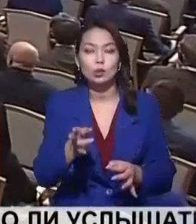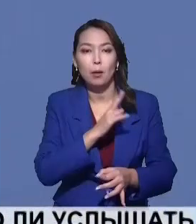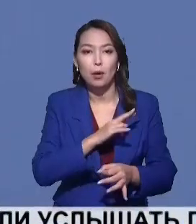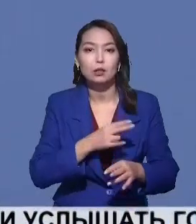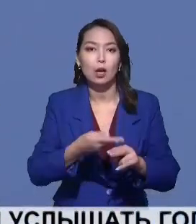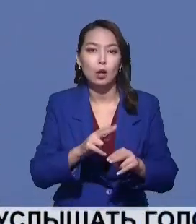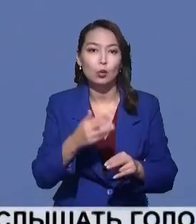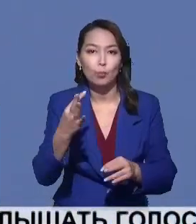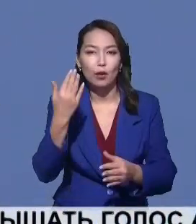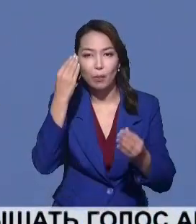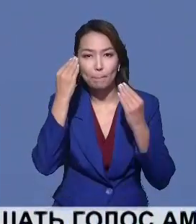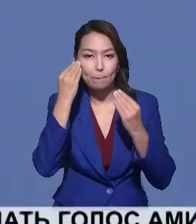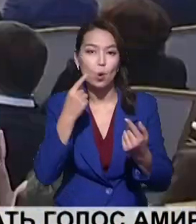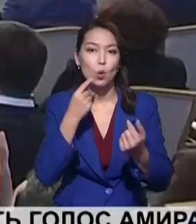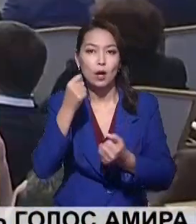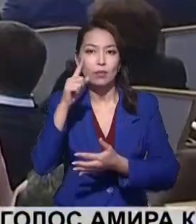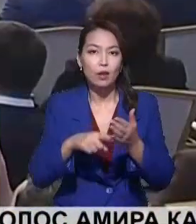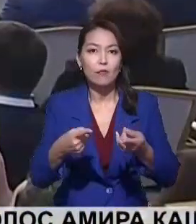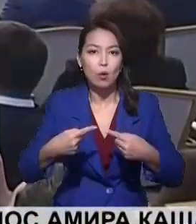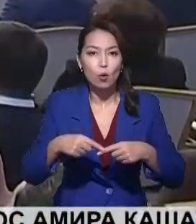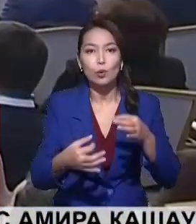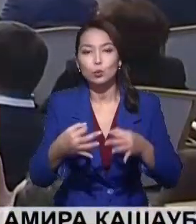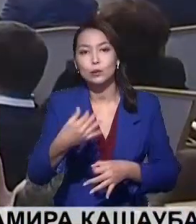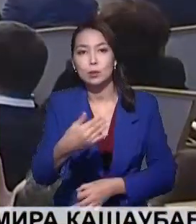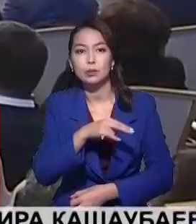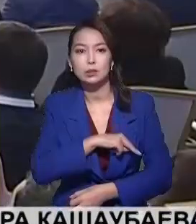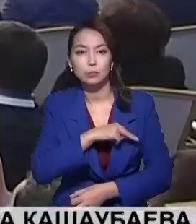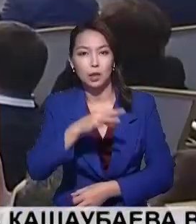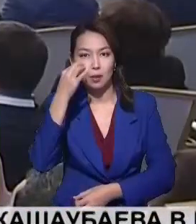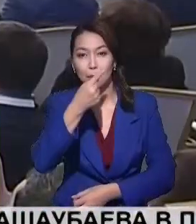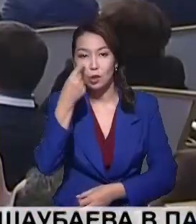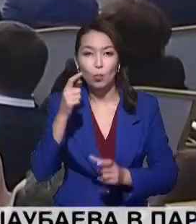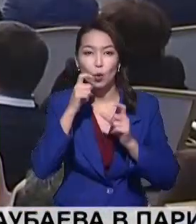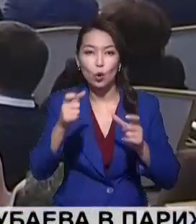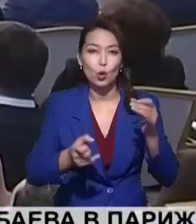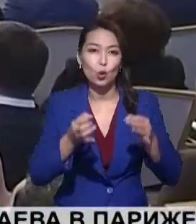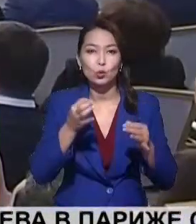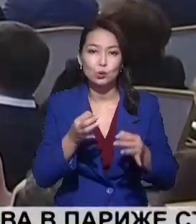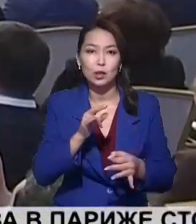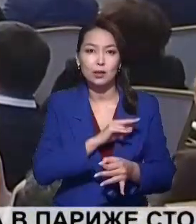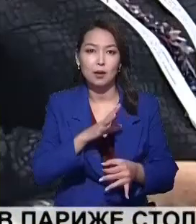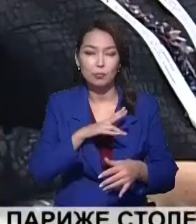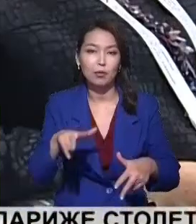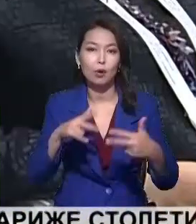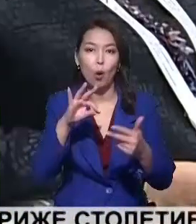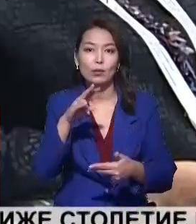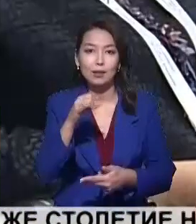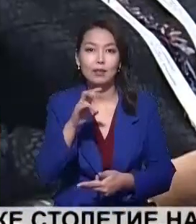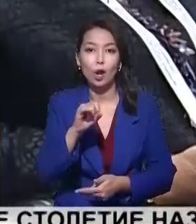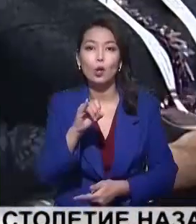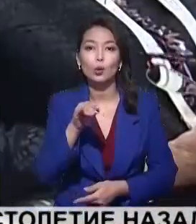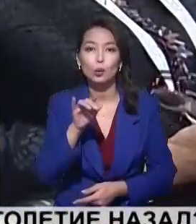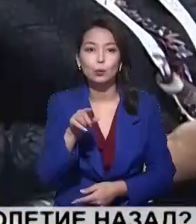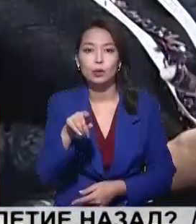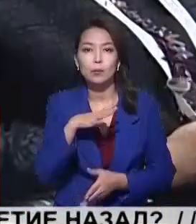процессов, которая, по его мнению, укрепила доверие общества к судебной системе. Напомню, недавние громкие судебные процессы транслировались онлайн на Ютубе. За